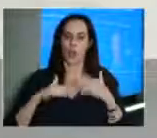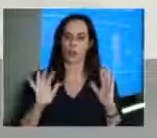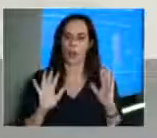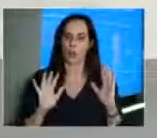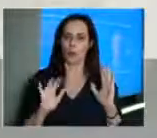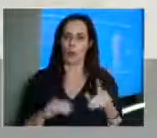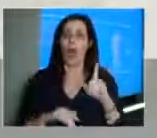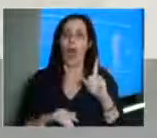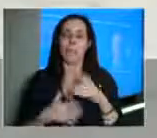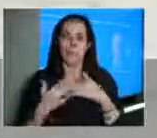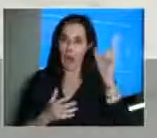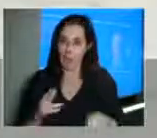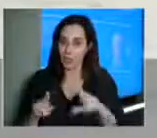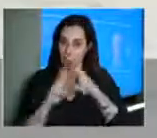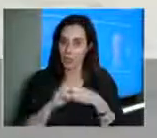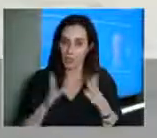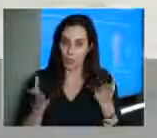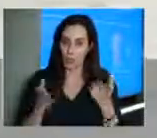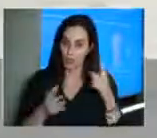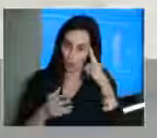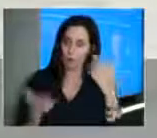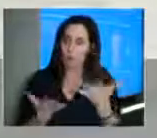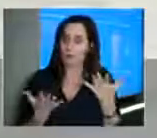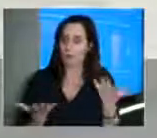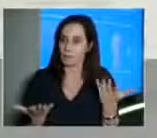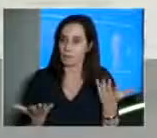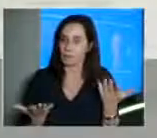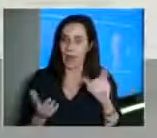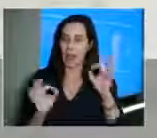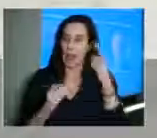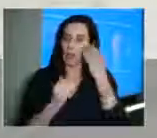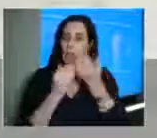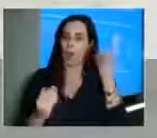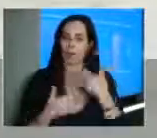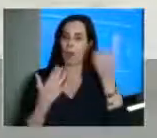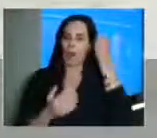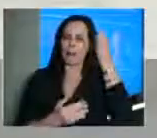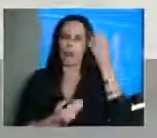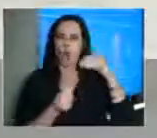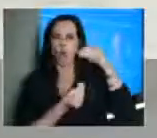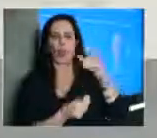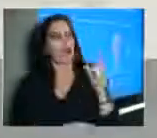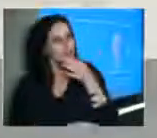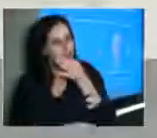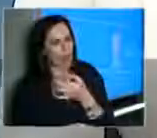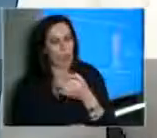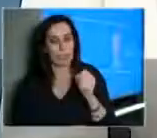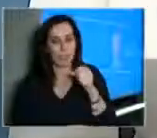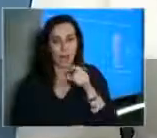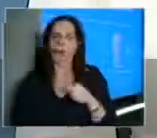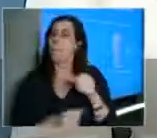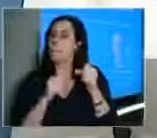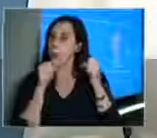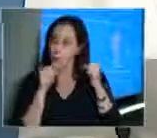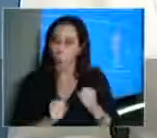מלעשות את זה. אבל אין בן אדם בעולם שבמקביל שיודע איך זה ייבנה, כי אף פעם לא יודעים מראש. אבל השאלה, יאיר לפיד, האם אתה